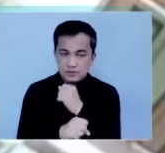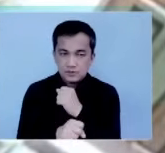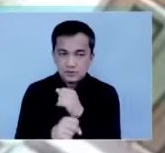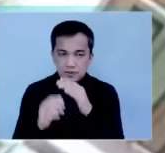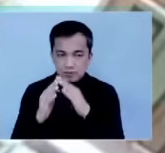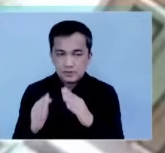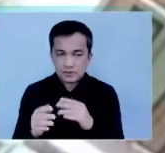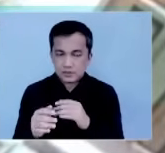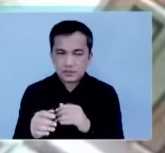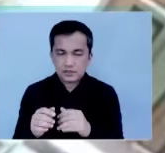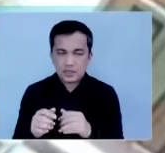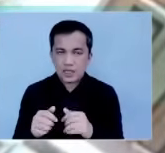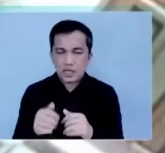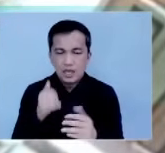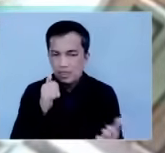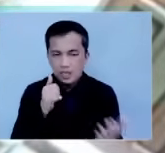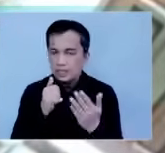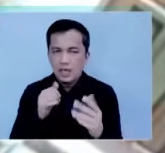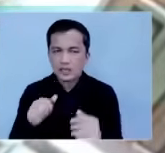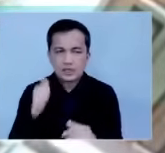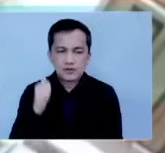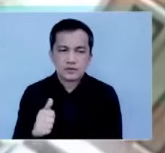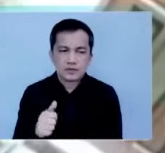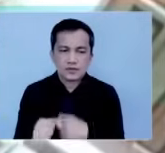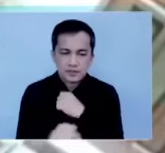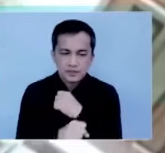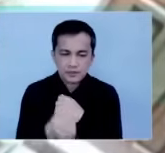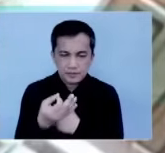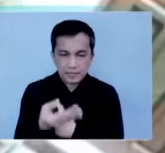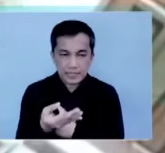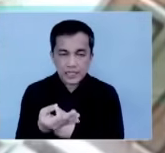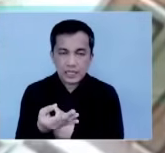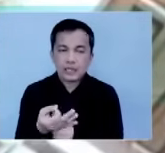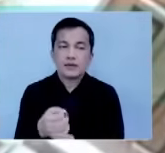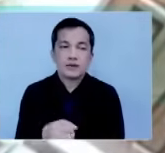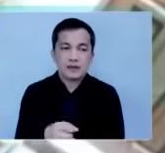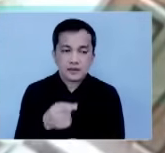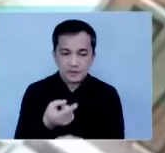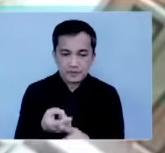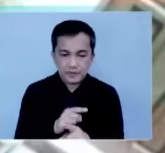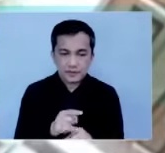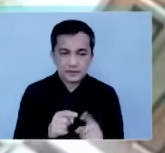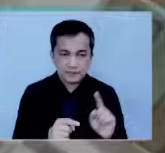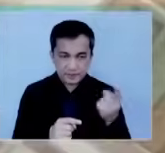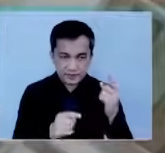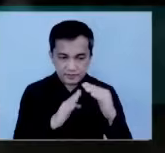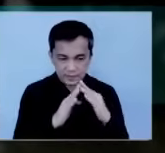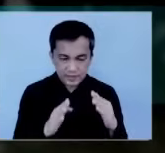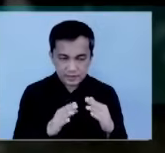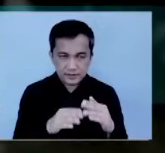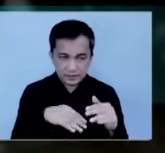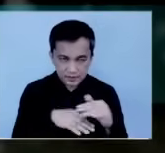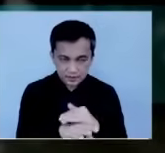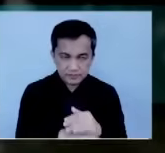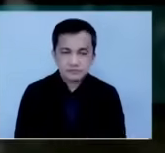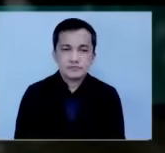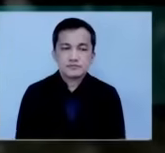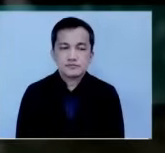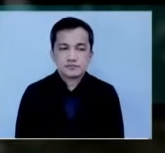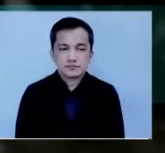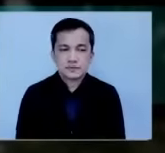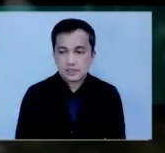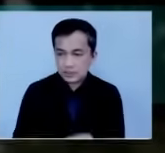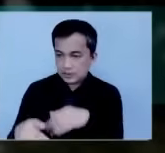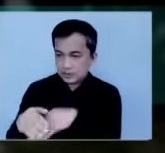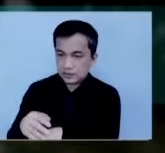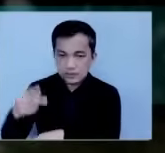tumangging humarap sa camera may natangay na pera ang mga lalaki mula sa unang bahay na nilooban Wala naman silang nakuha